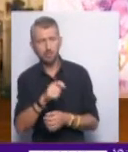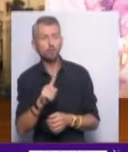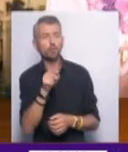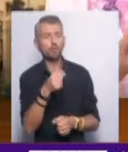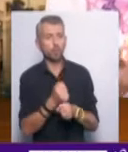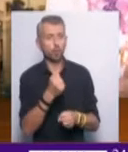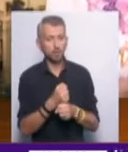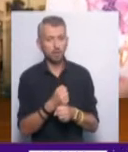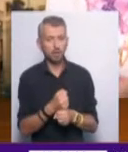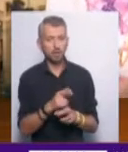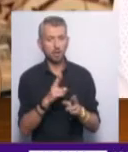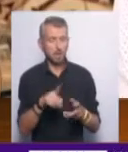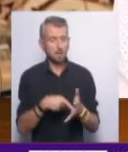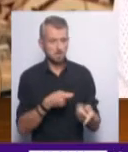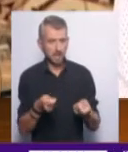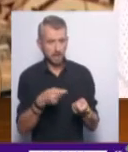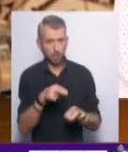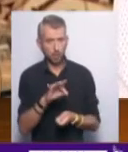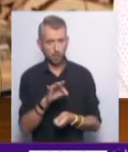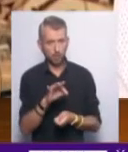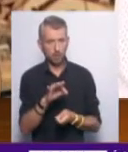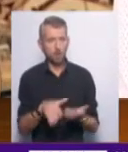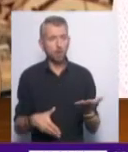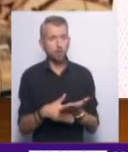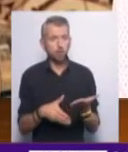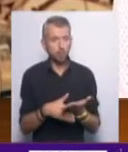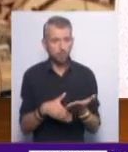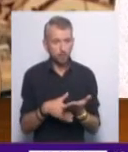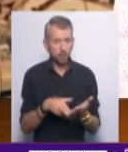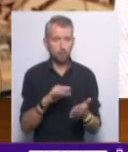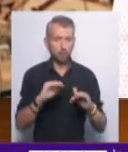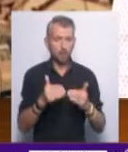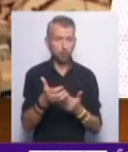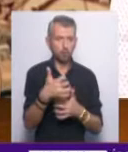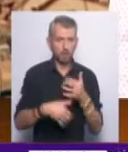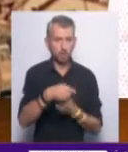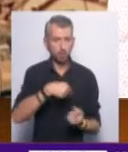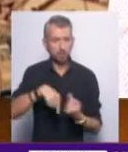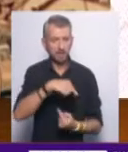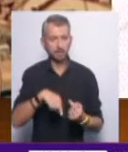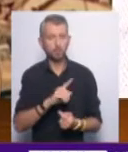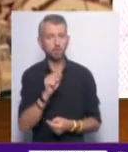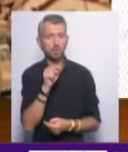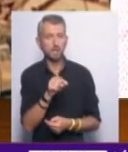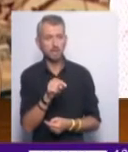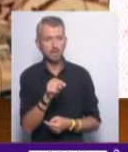робите як мерія по допомозі по малому і середньому бізнесу, щоб їх